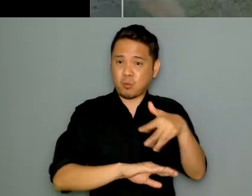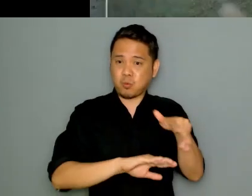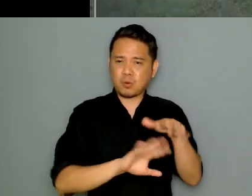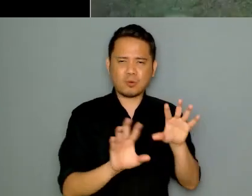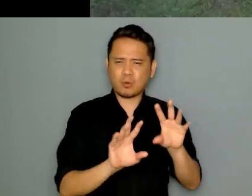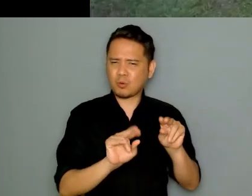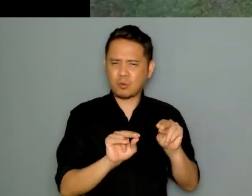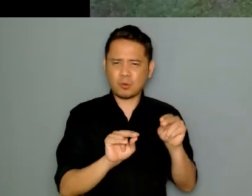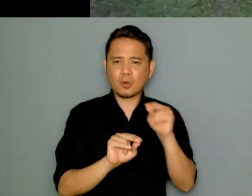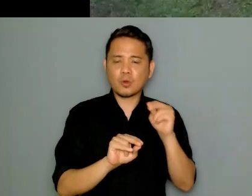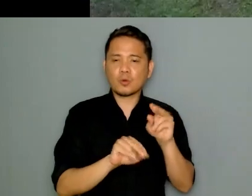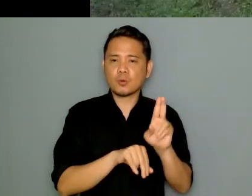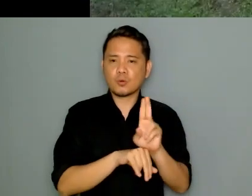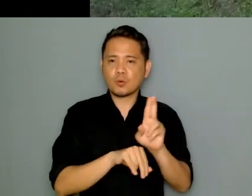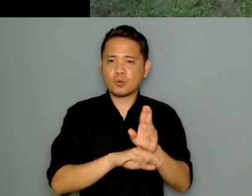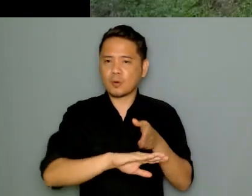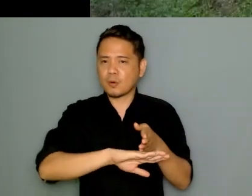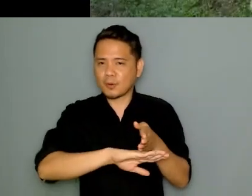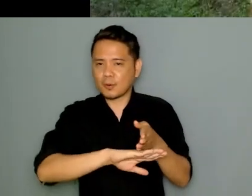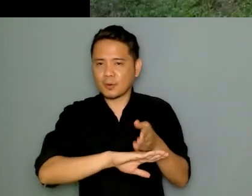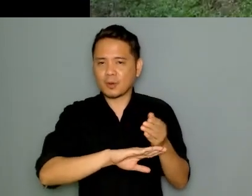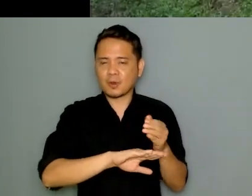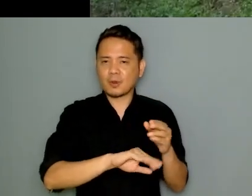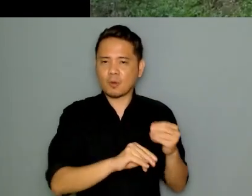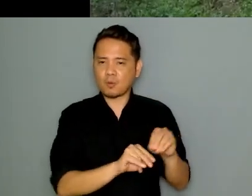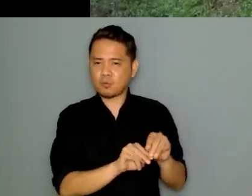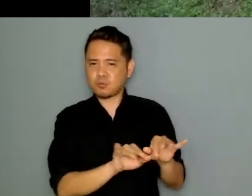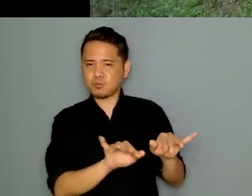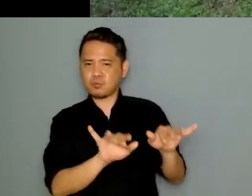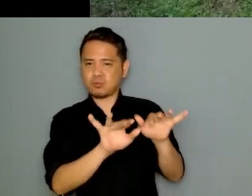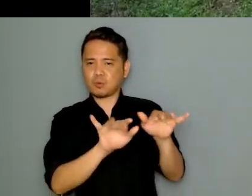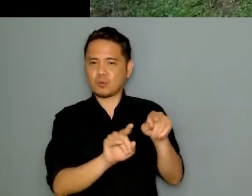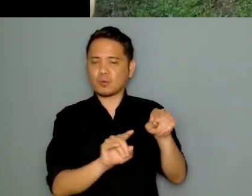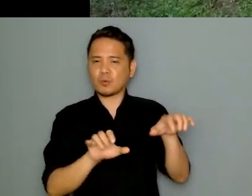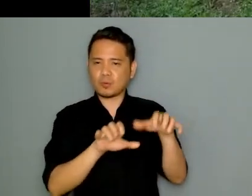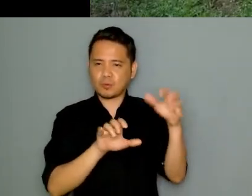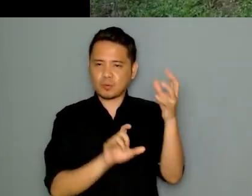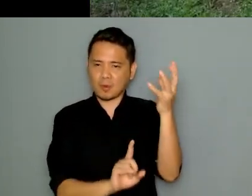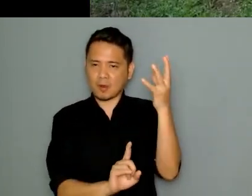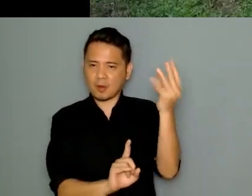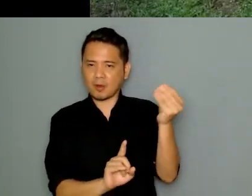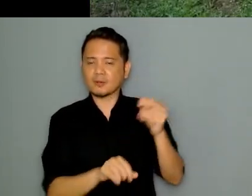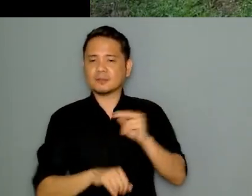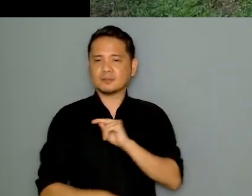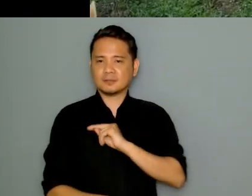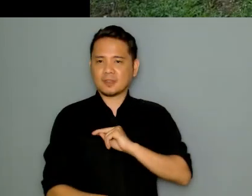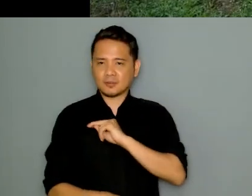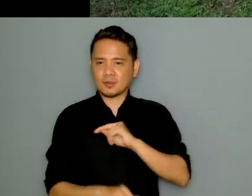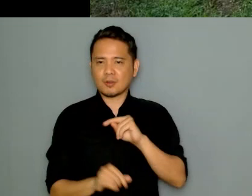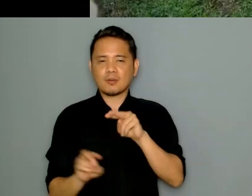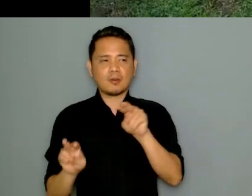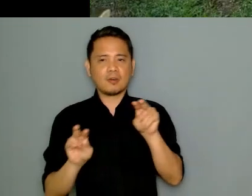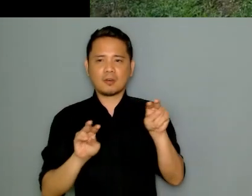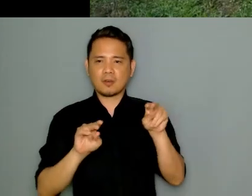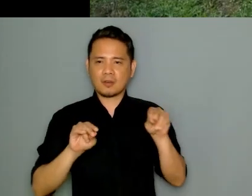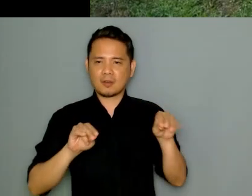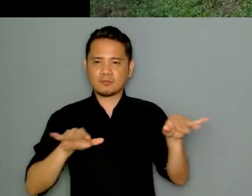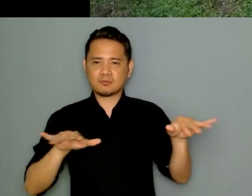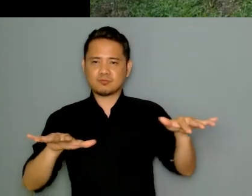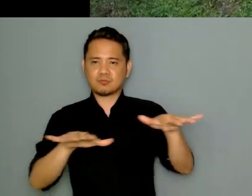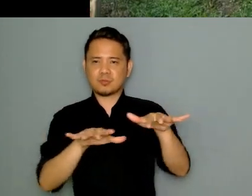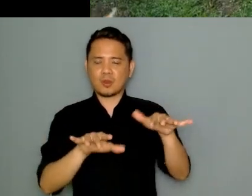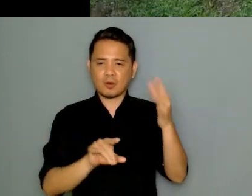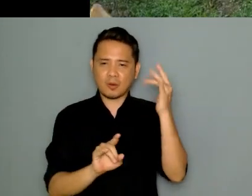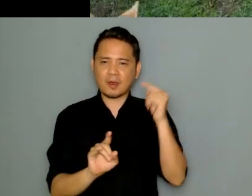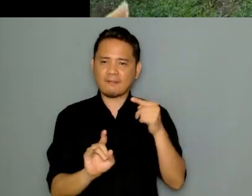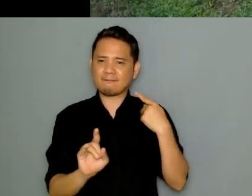masarap talaga kapag ang inihaw ay gagawin sa labas at dun sa natural na pamamaraan, kasi meron na ngayong mga nauuso na